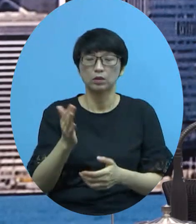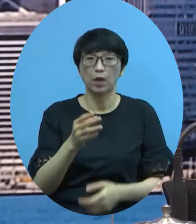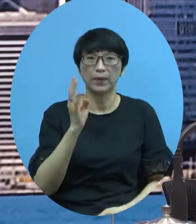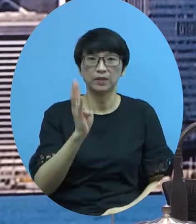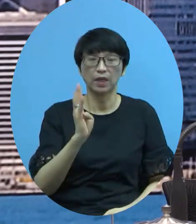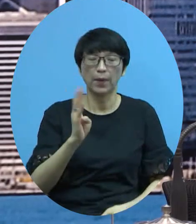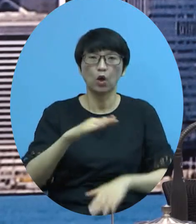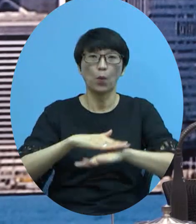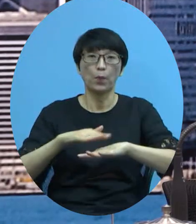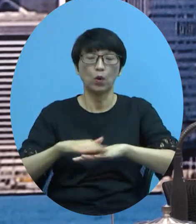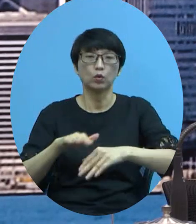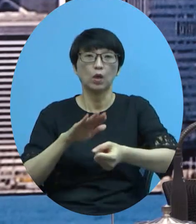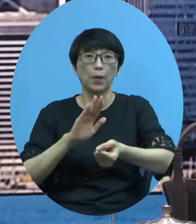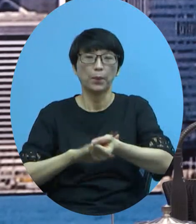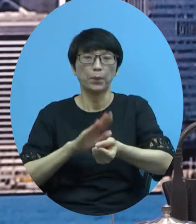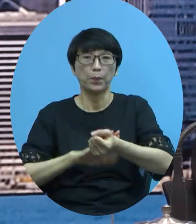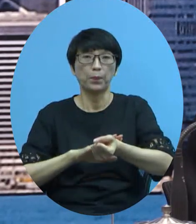classified as a tier 2 isolation bed.